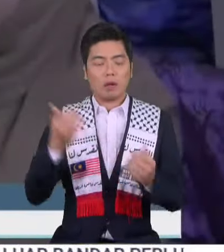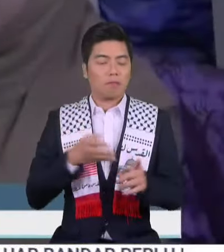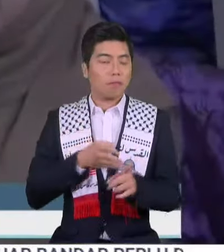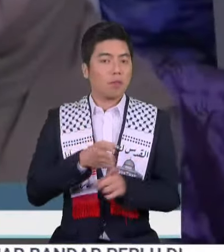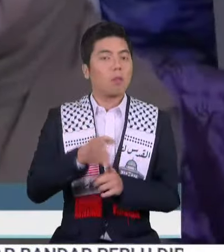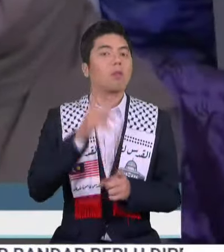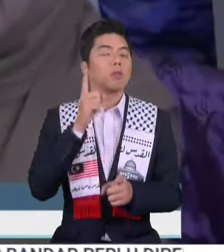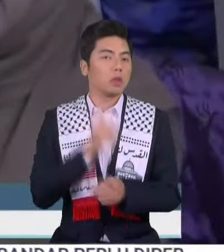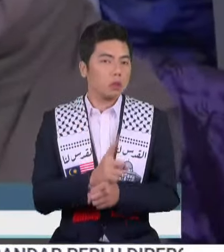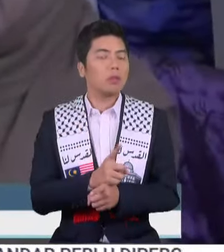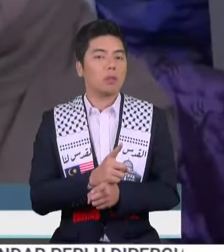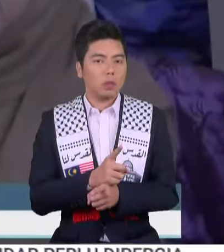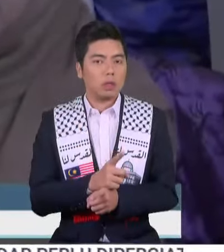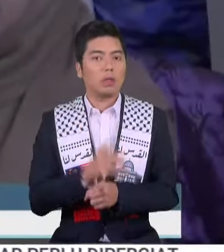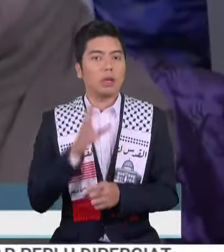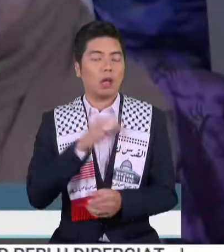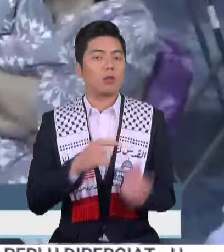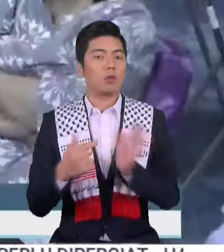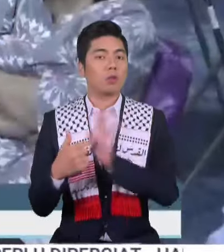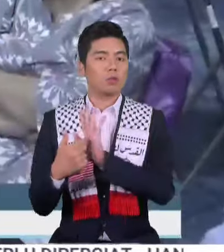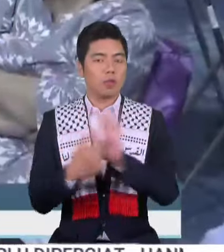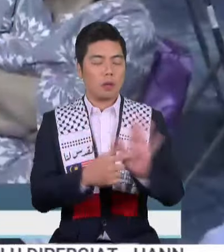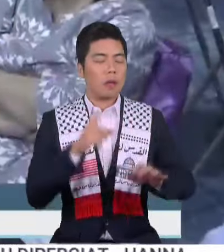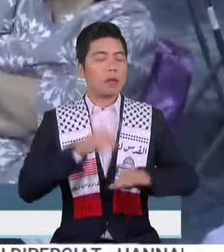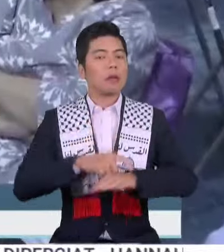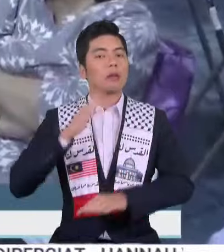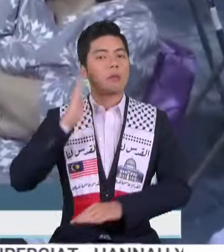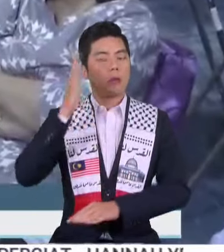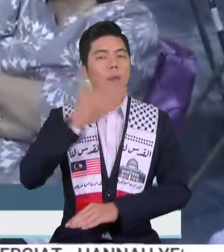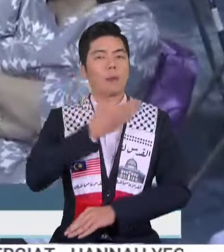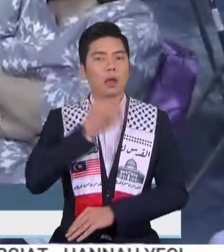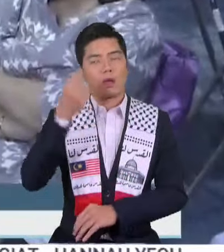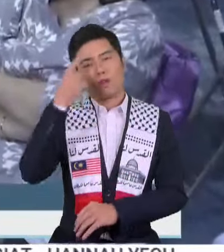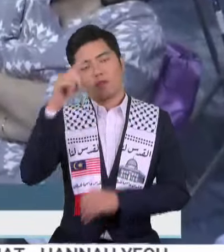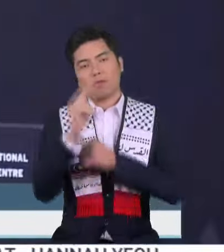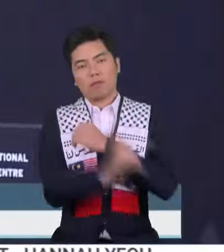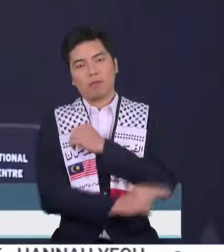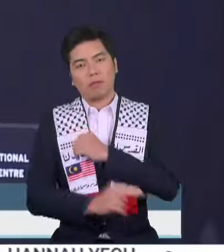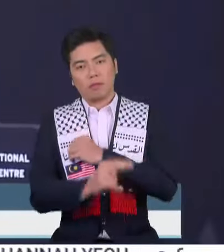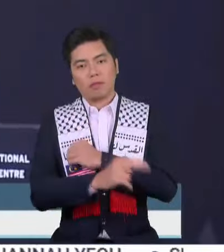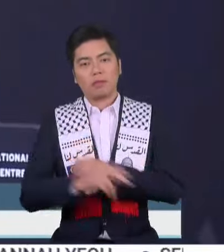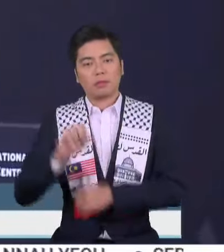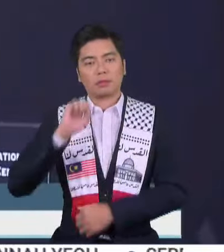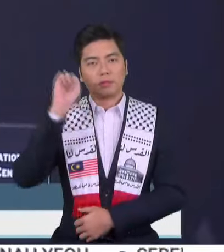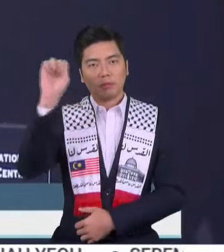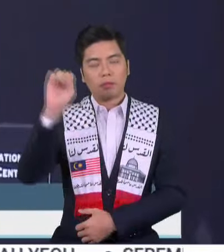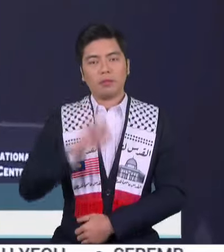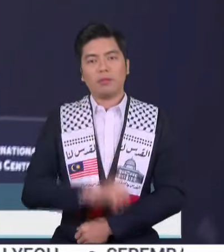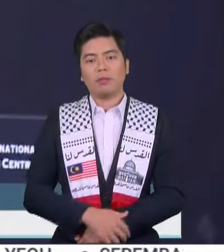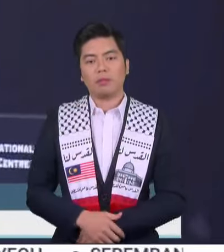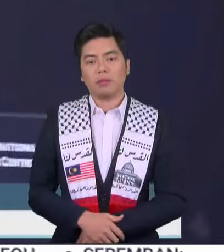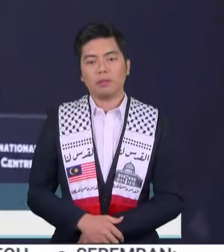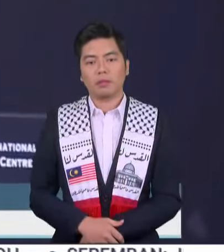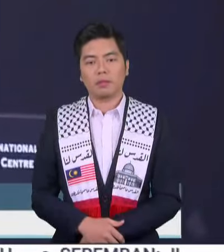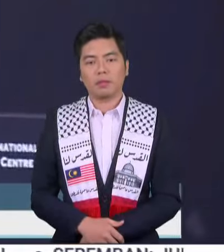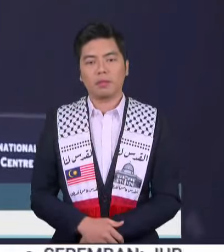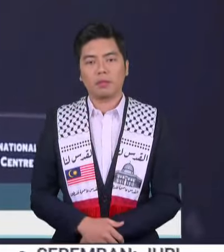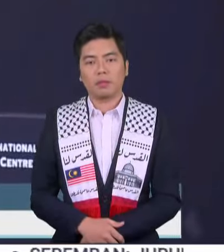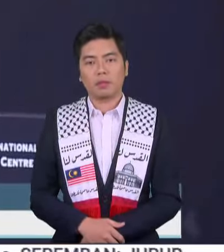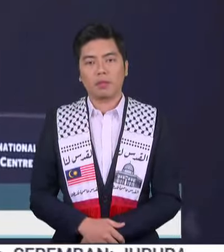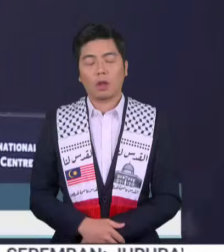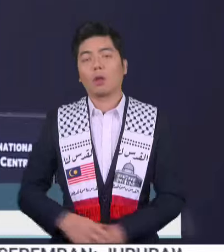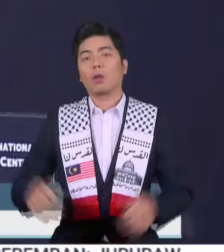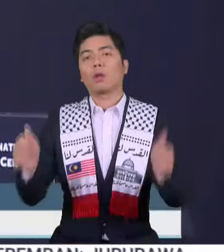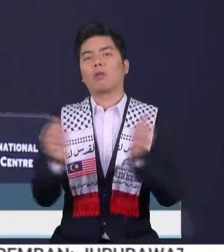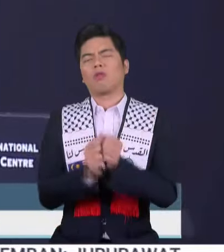tepat sekaligus mencerminkan masa depan lebih baik untuk negeri ini. Dengan beberapa